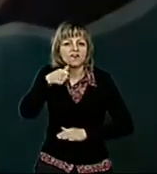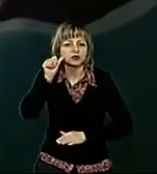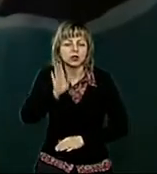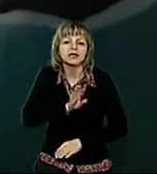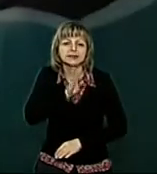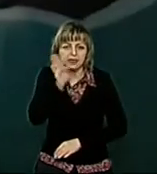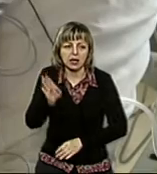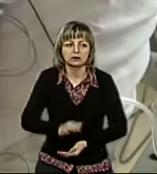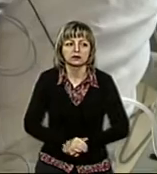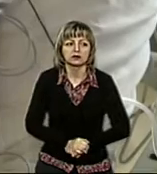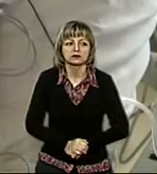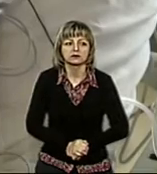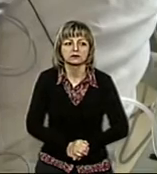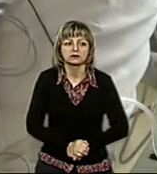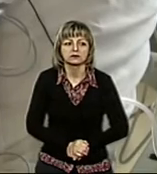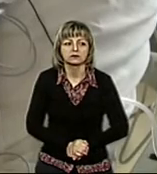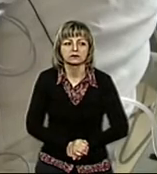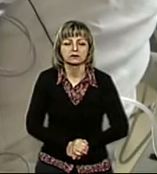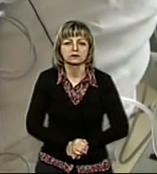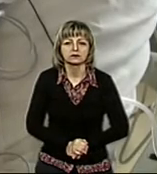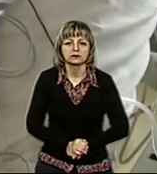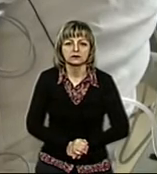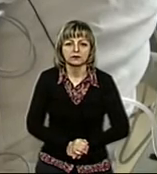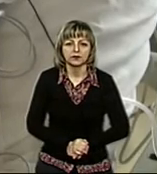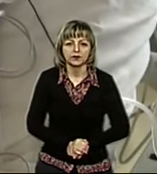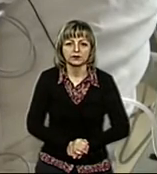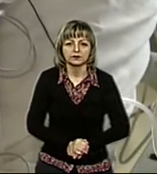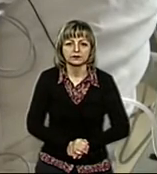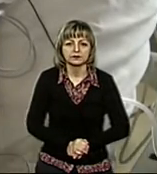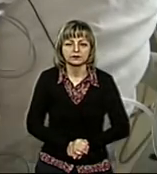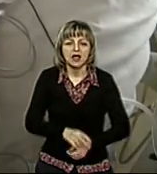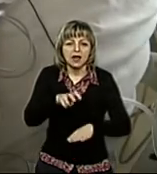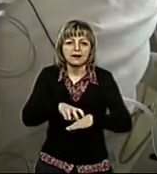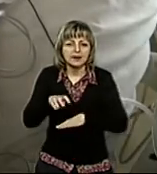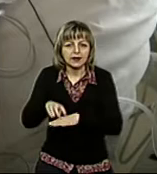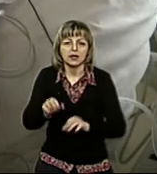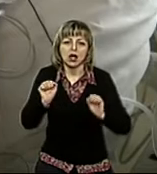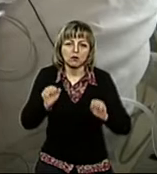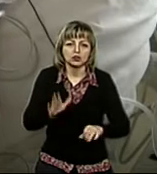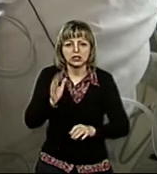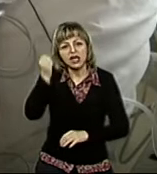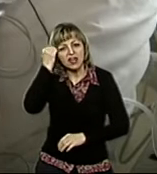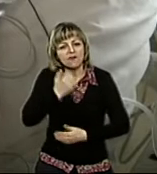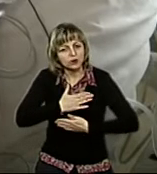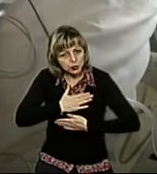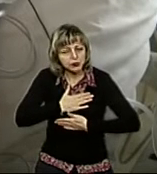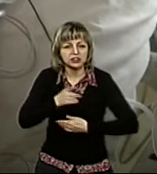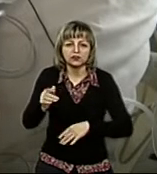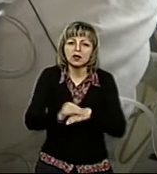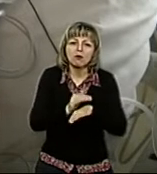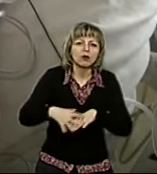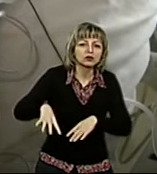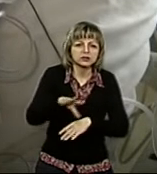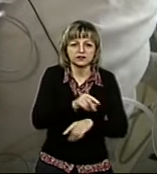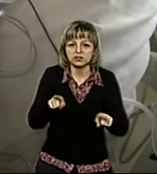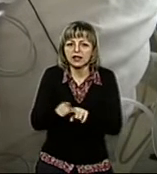вчора зранку. Лікарям, звісно, мало такого уклонитися. Лікарям можу лише вклонитися. Дуже вони молодці, всі